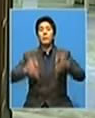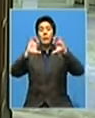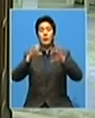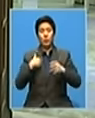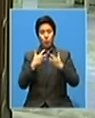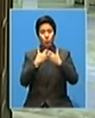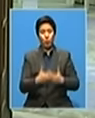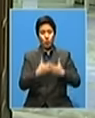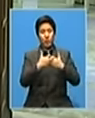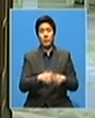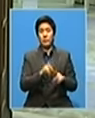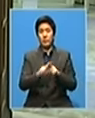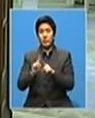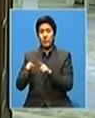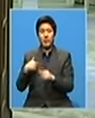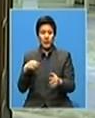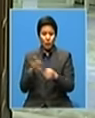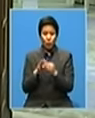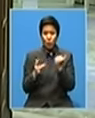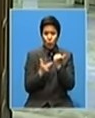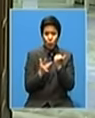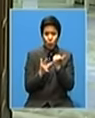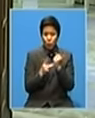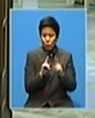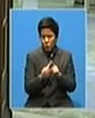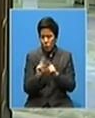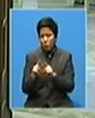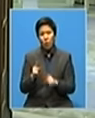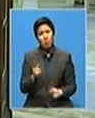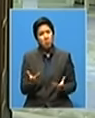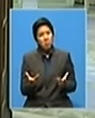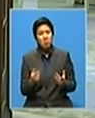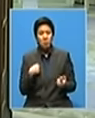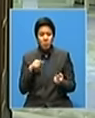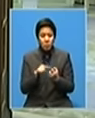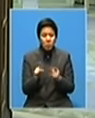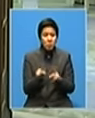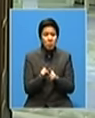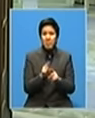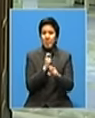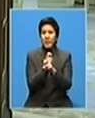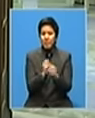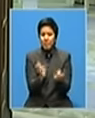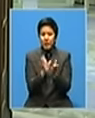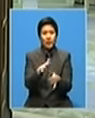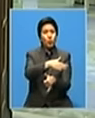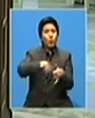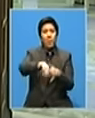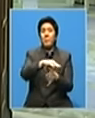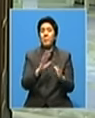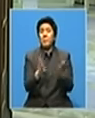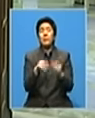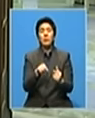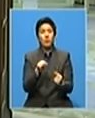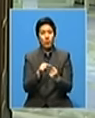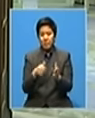การอุตสาหกรรมที่เป็นการเพิ่มเทคโนโลยีที่ไม่เป็นพิษต่อสิ่งแวดล้อมนะครับก็